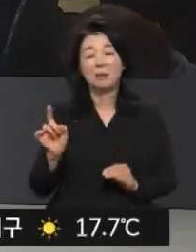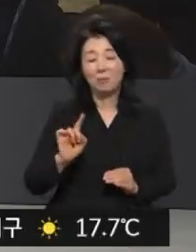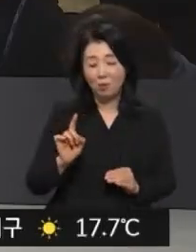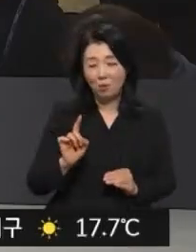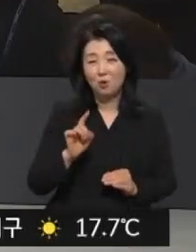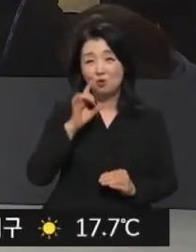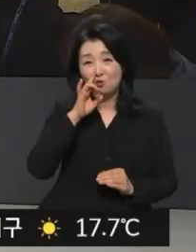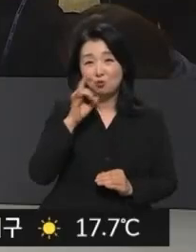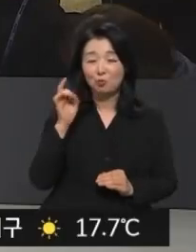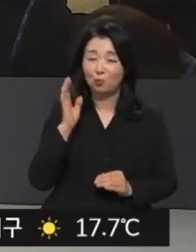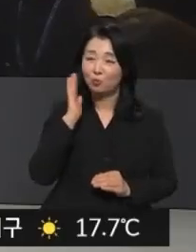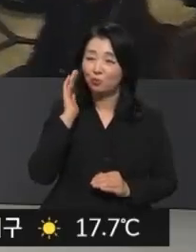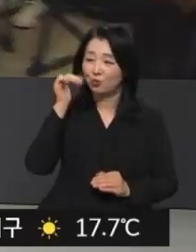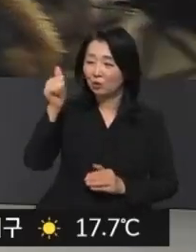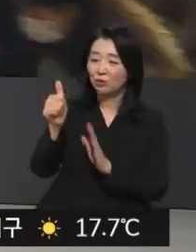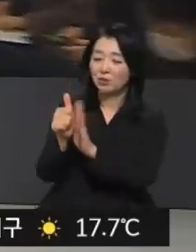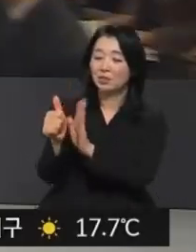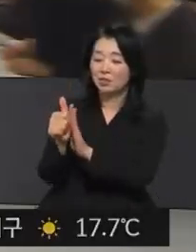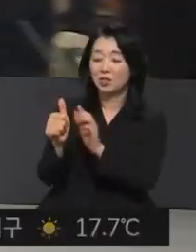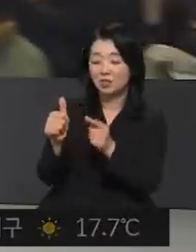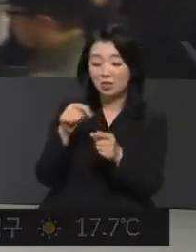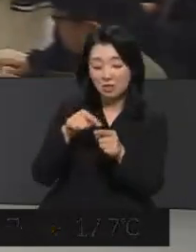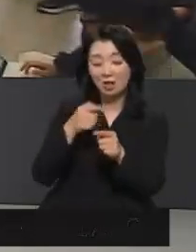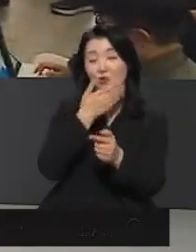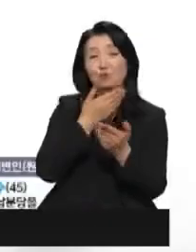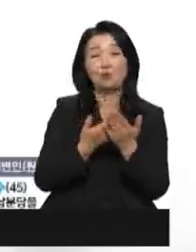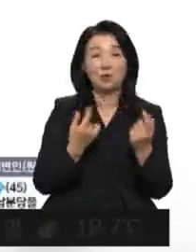등이 변수가 될 수 있다는 전망도 나옵니다.